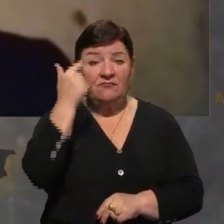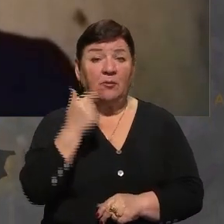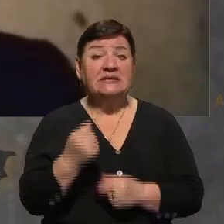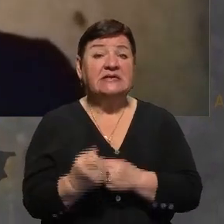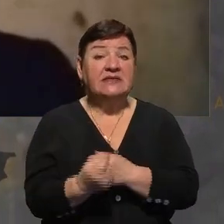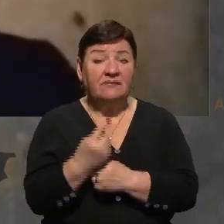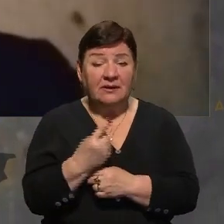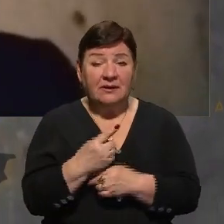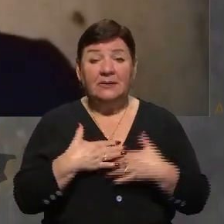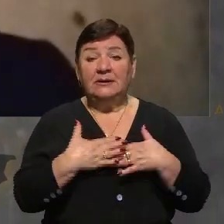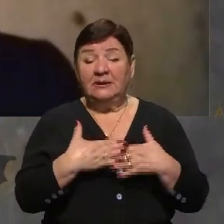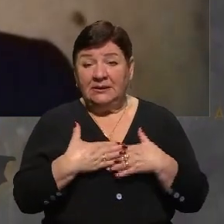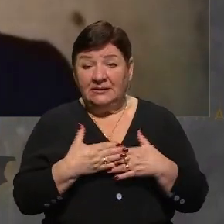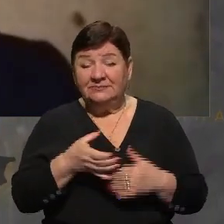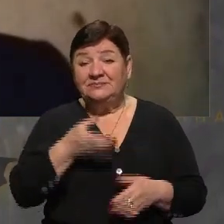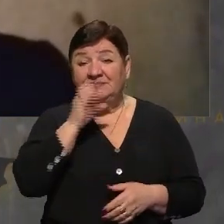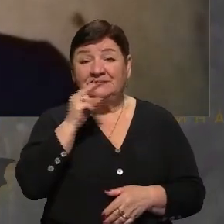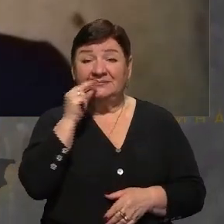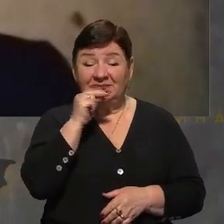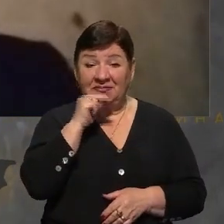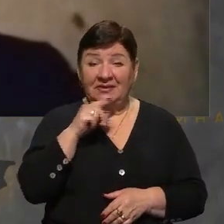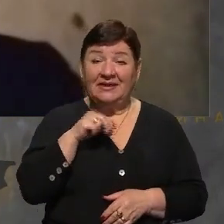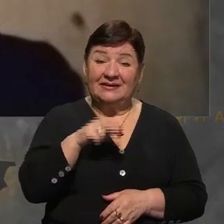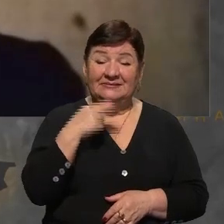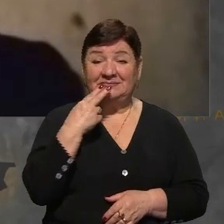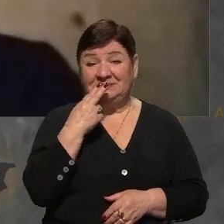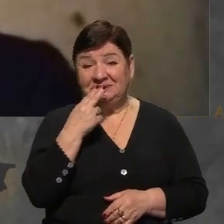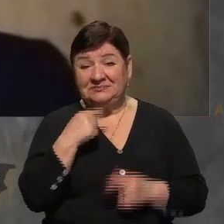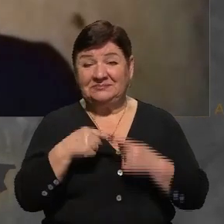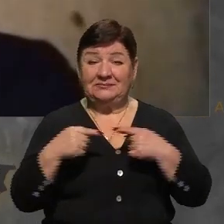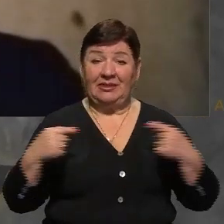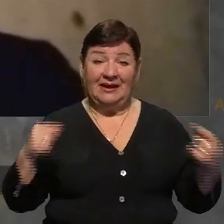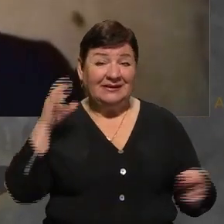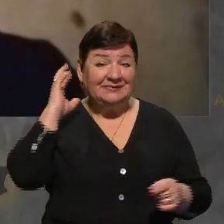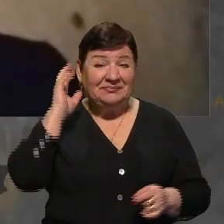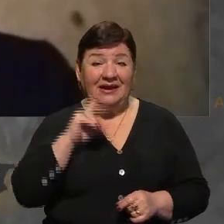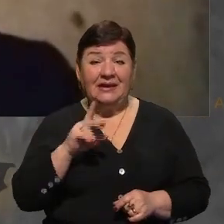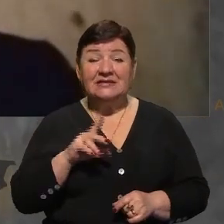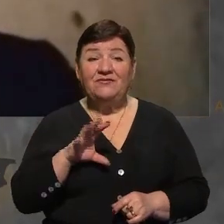– передихніть, попийте чайку, сходіть там, покуріть, почухайте за ушком свого